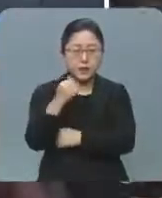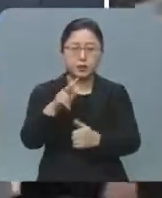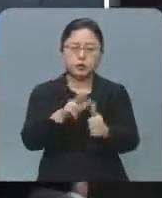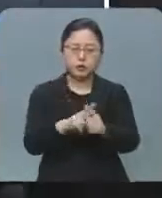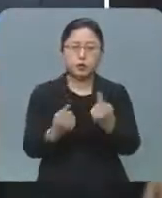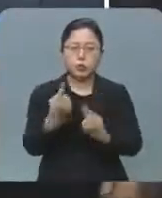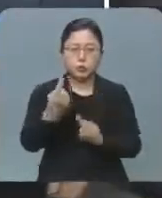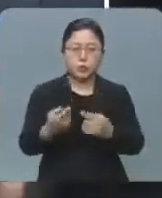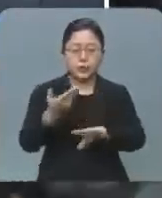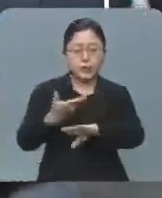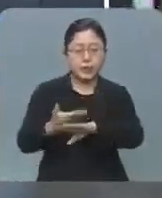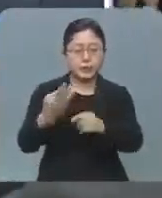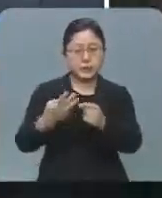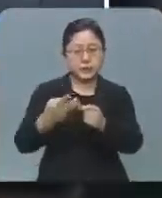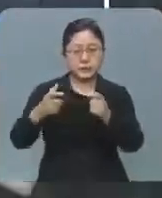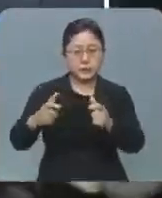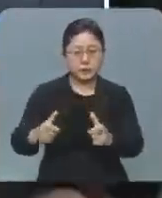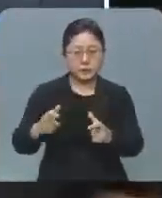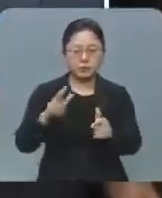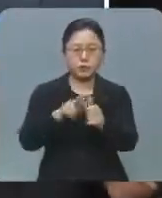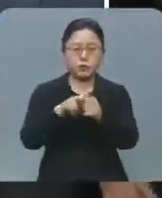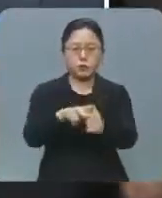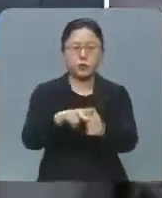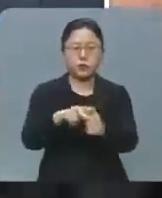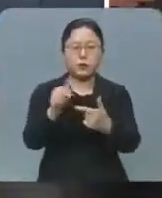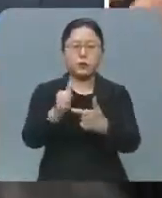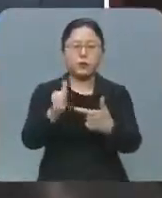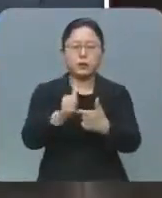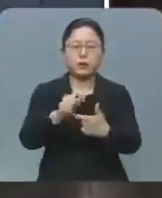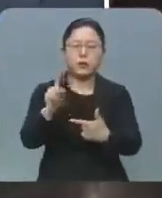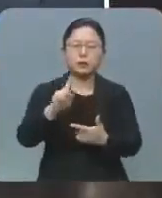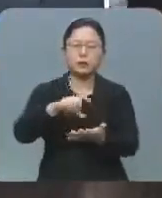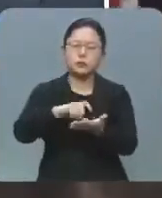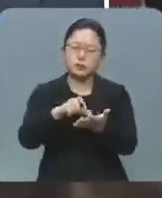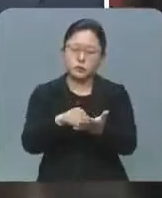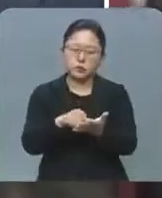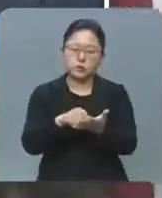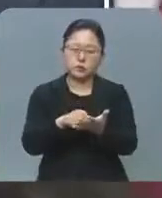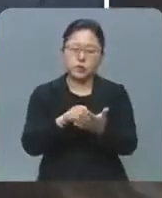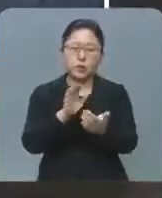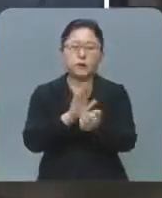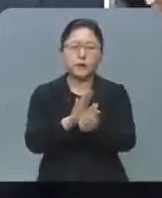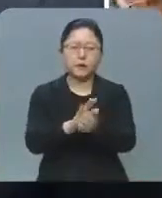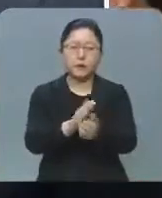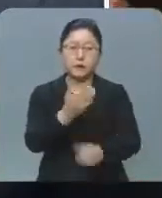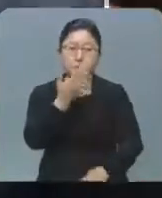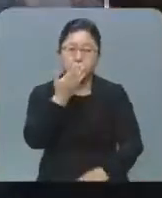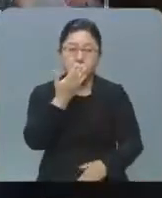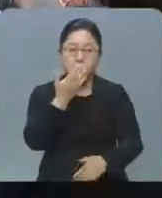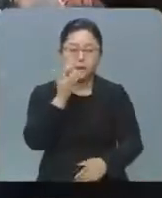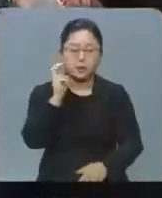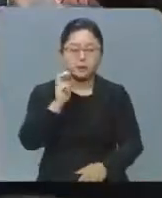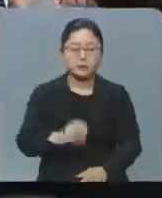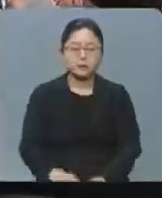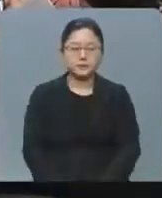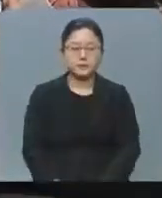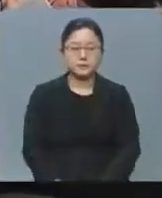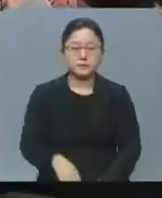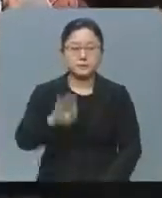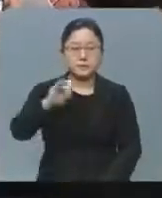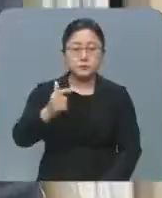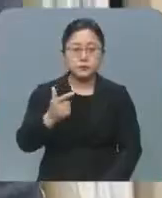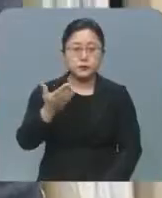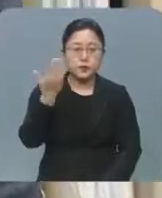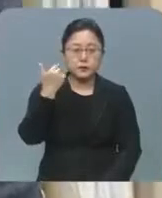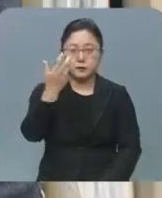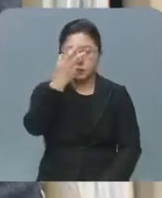것보다 제3지대 후보로 나온다면 호남에서는 어느 정도까지는 넓힐 수 있는 여지가 충분히 있다 이렇게 봅니다. 윤석열